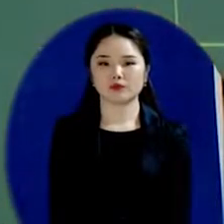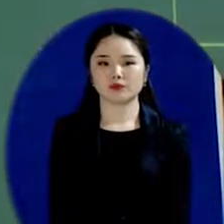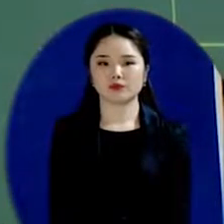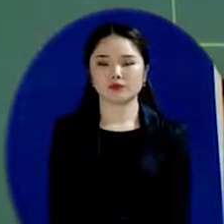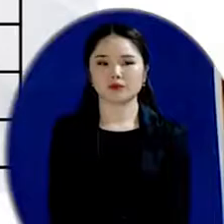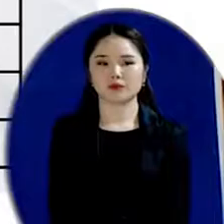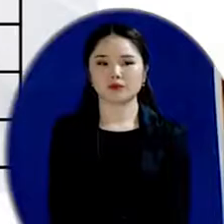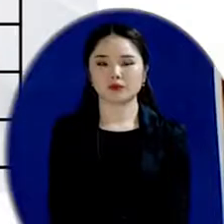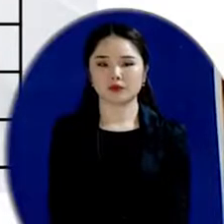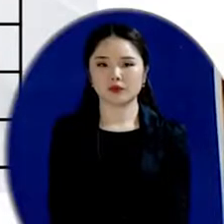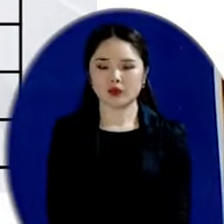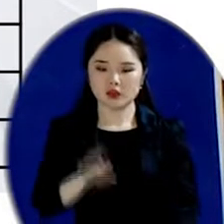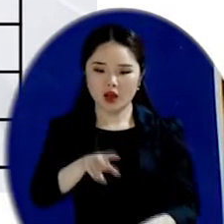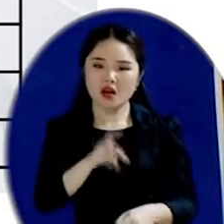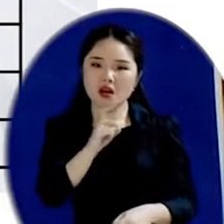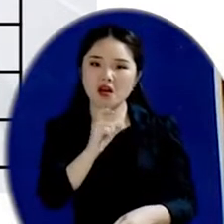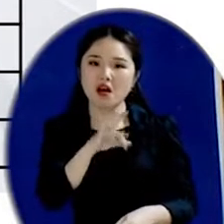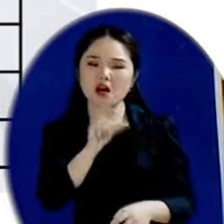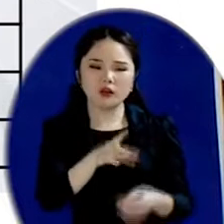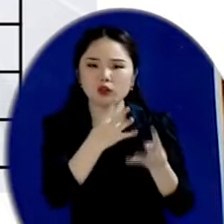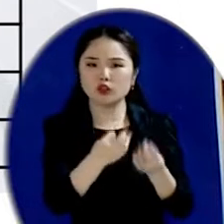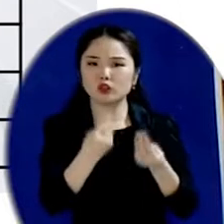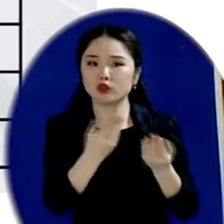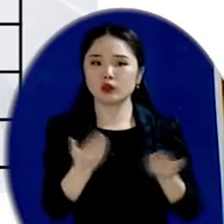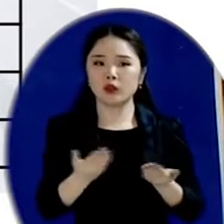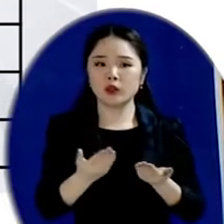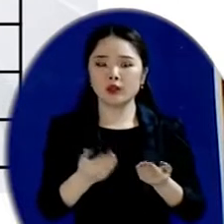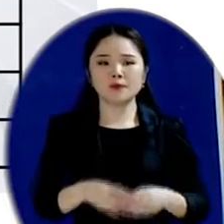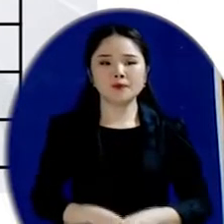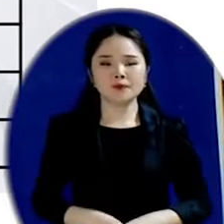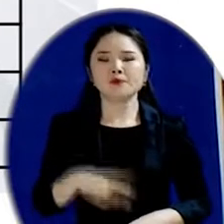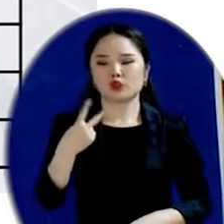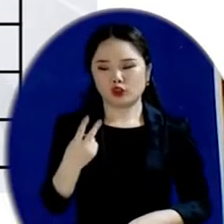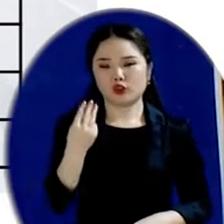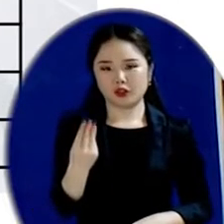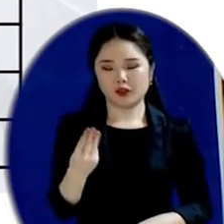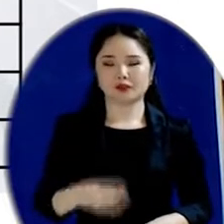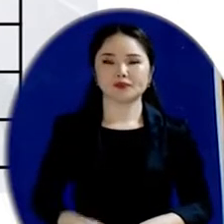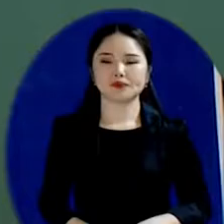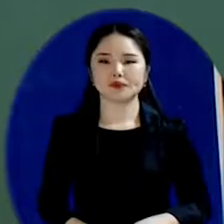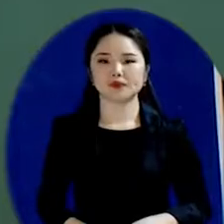За. За хэрэм хэдэн ширхэг байна вэ? Хэрэм хамгийн сүүлд өстөр байна. Хэрэм 2 ширхэг байгаа юм байна.